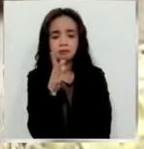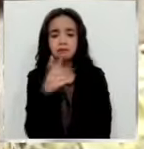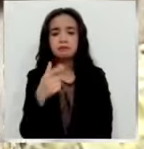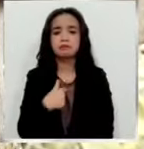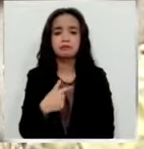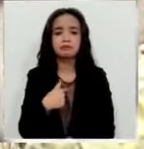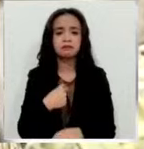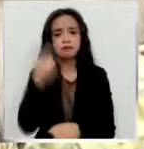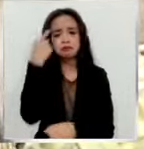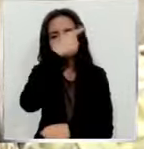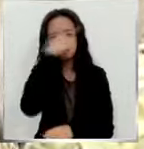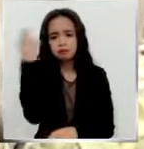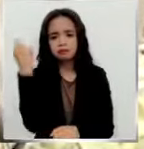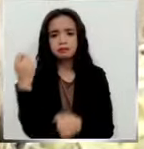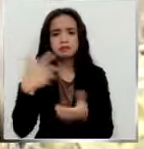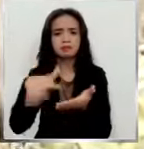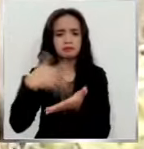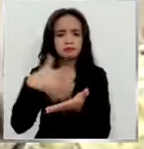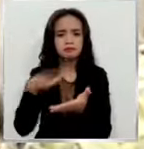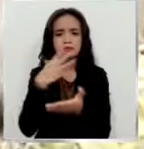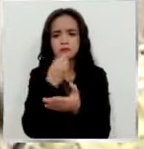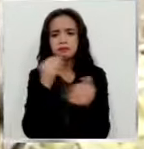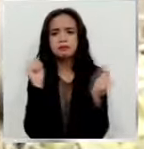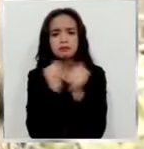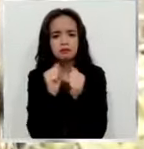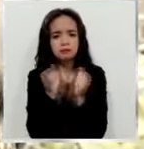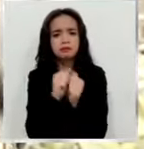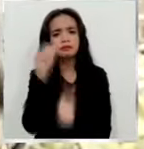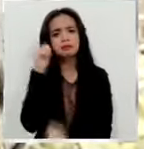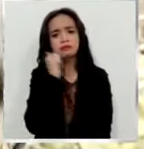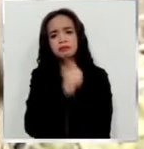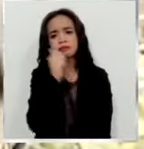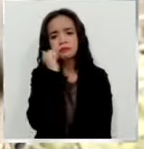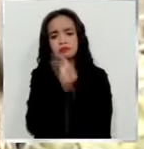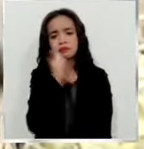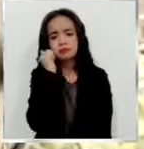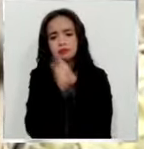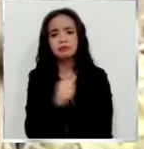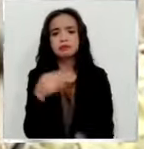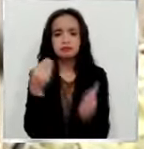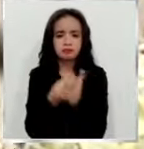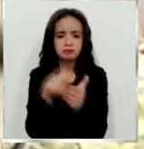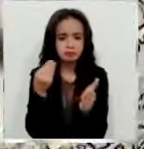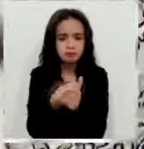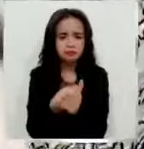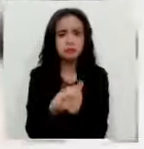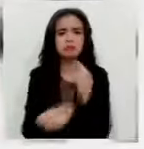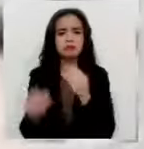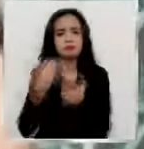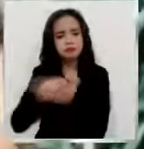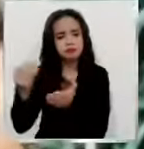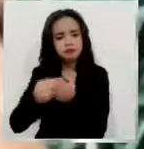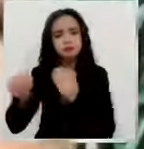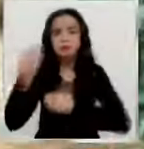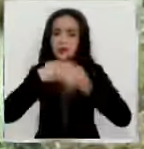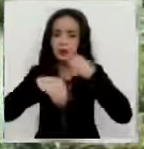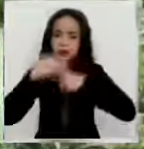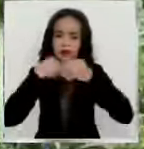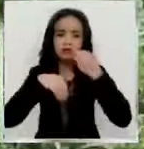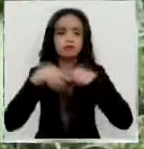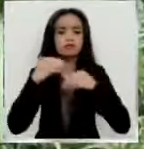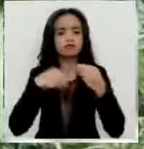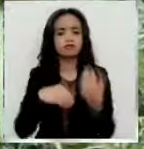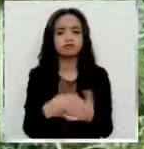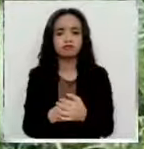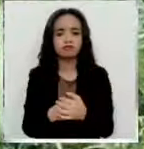tiyan mo na may adlaw-adlaw si papa nila nga income. Tiyan mo na ipamakal na mong pagkaon, kagpabalon sila. Si